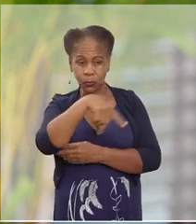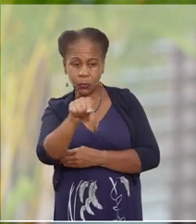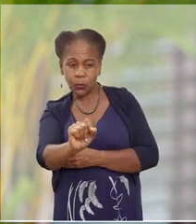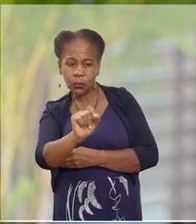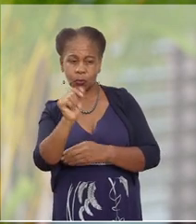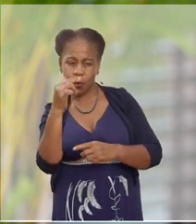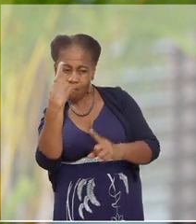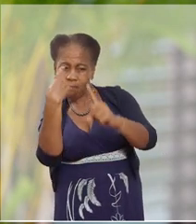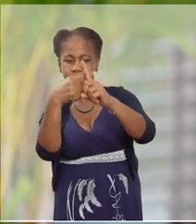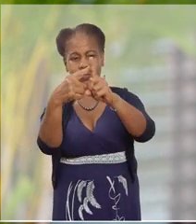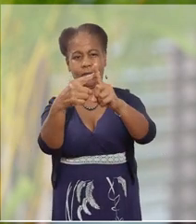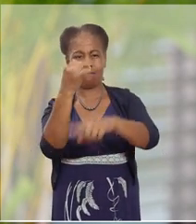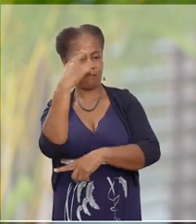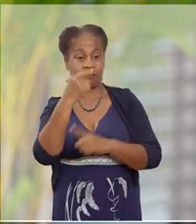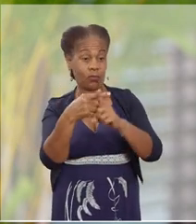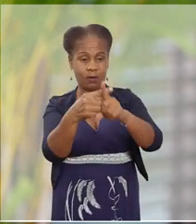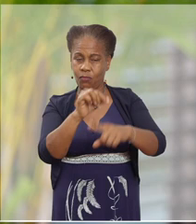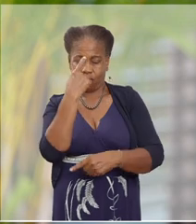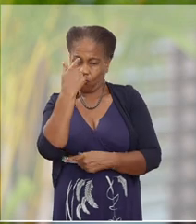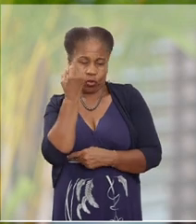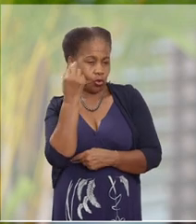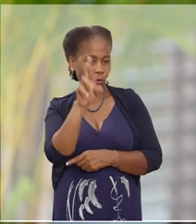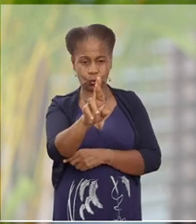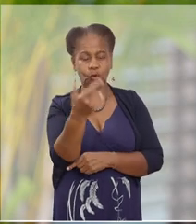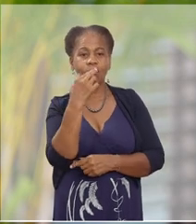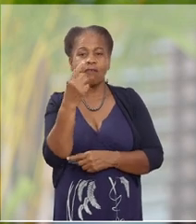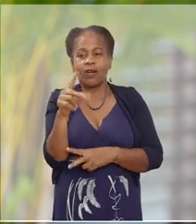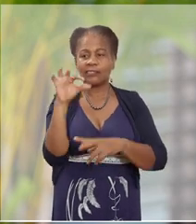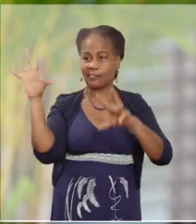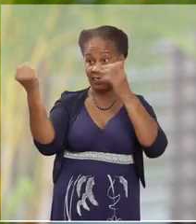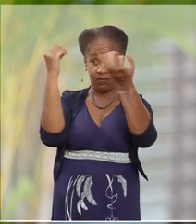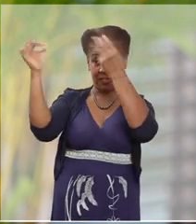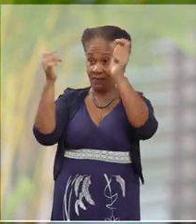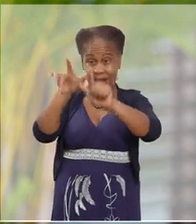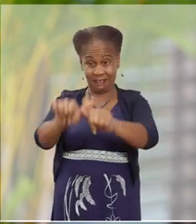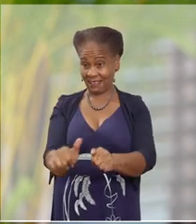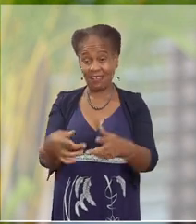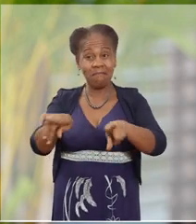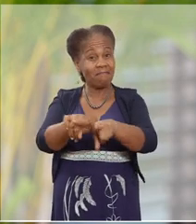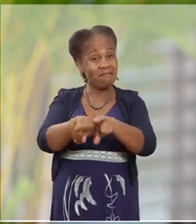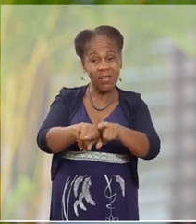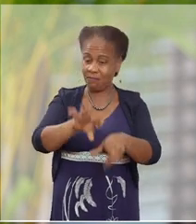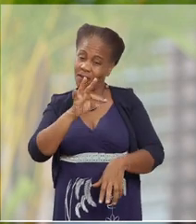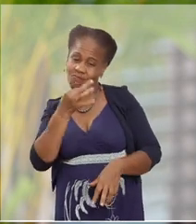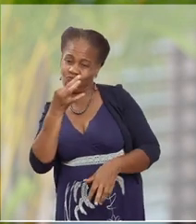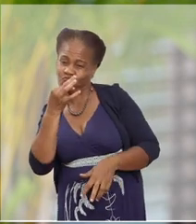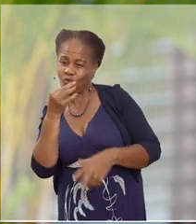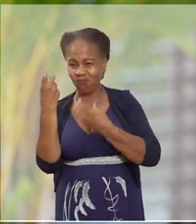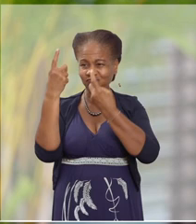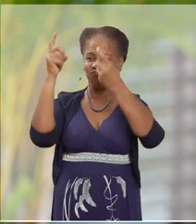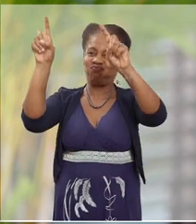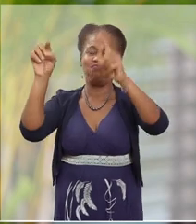d'optimisme quand j'ai les team conviction que là où il y a des défis à relever il y a aussi le formidable